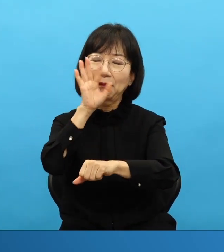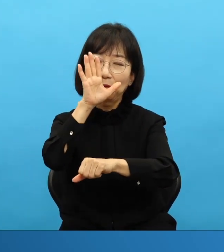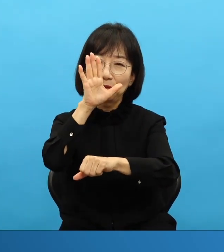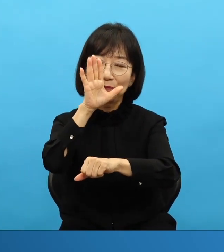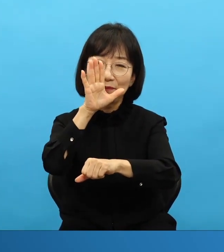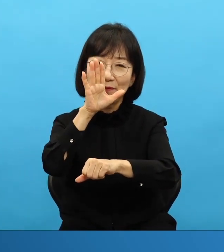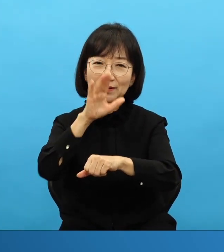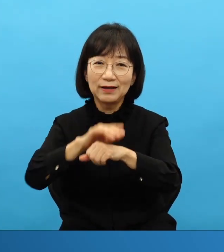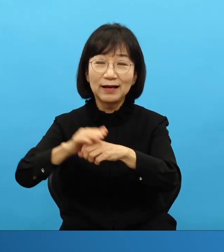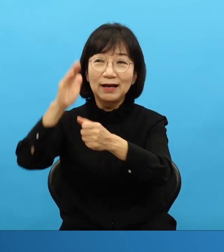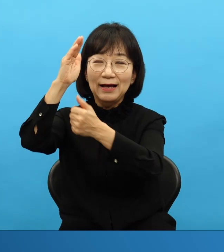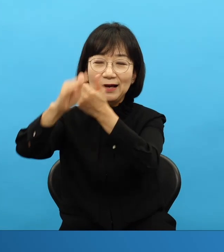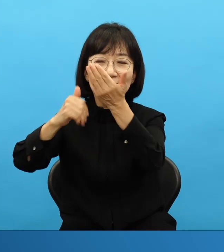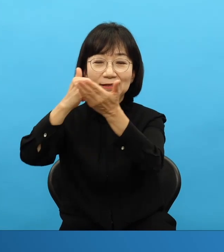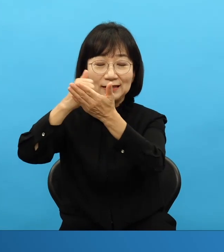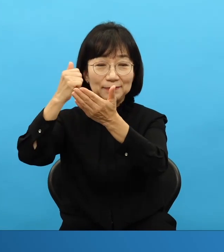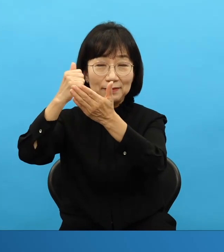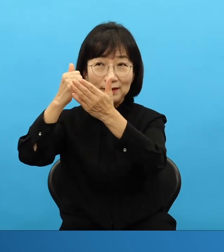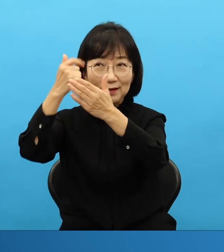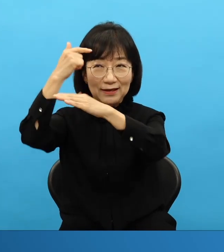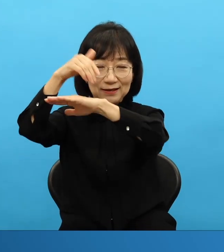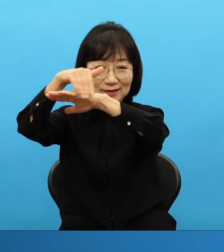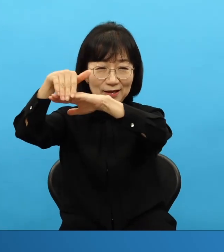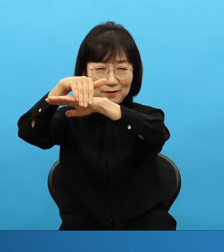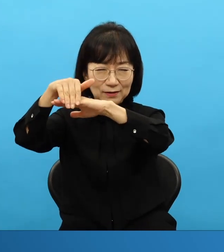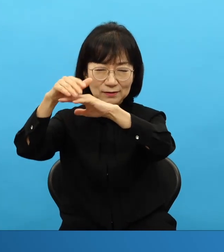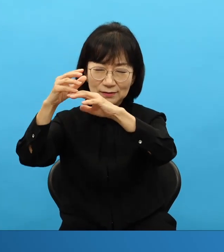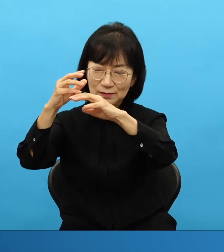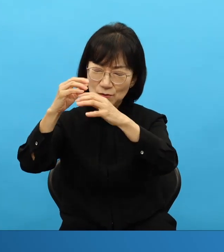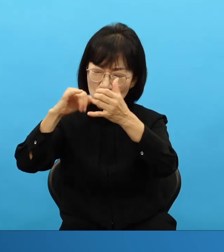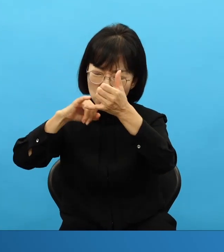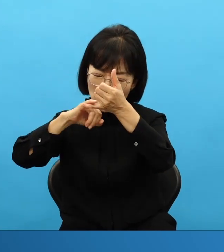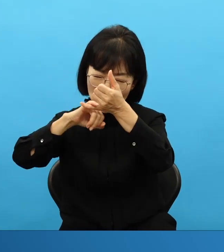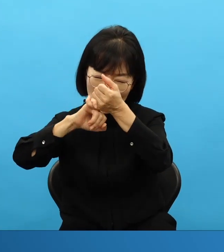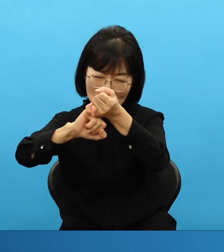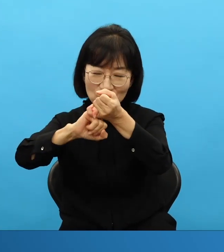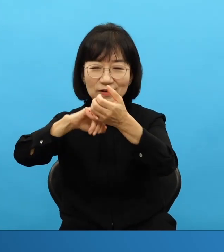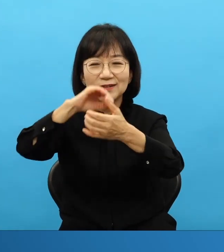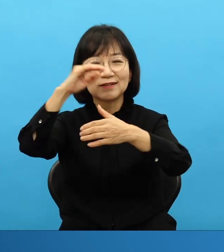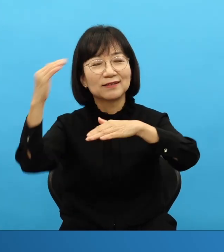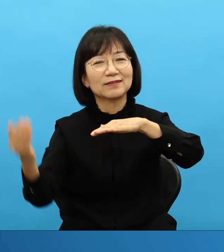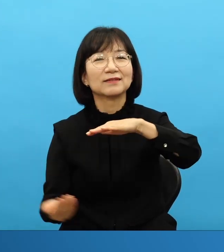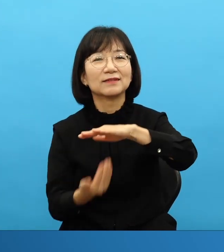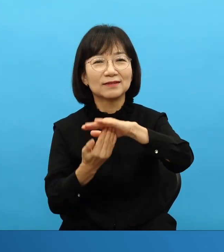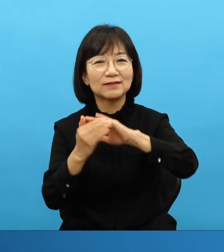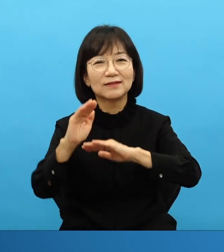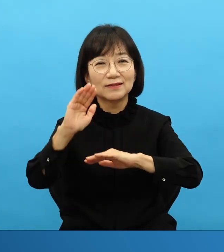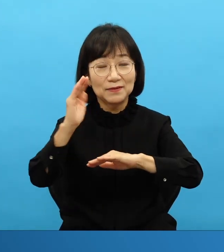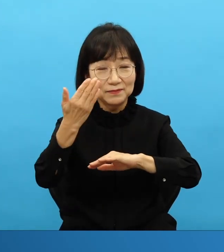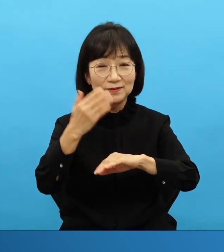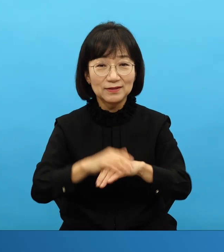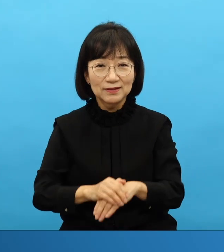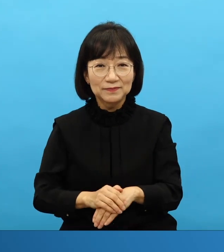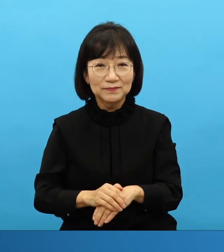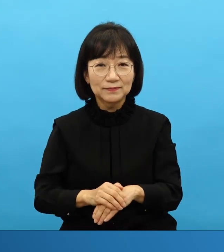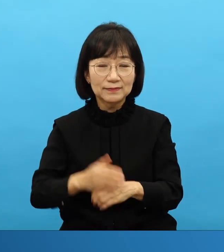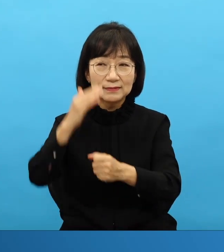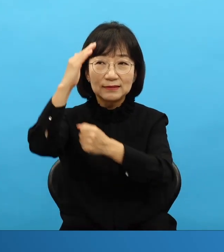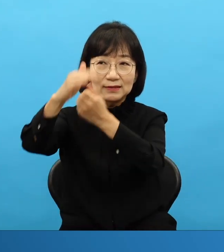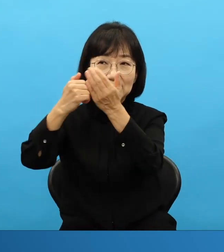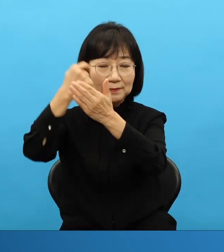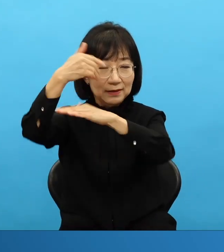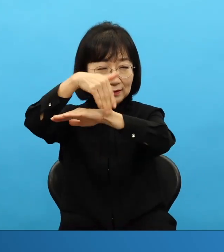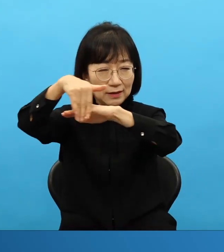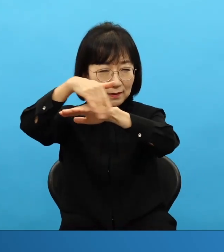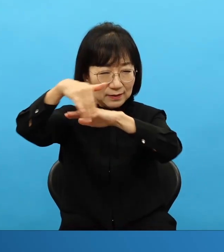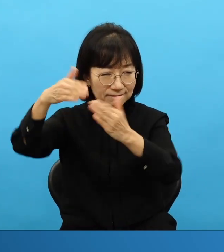반드시 하나님의 계획은 절대 계획은 성취되어 있습니다. 神的绝对计划必定会成就。 거기에 쓰임 받는 사람이 바로 여러분입니다. 在此被